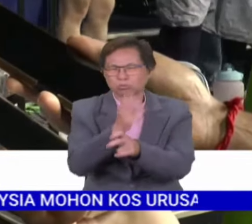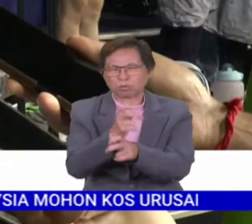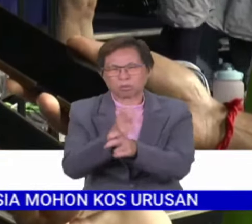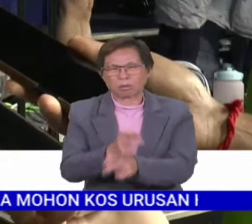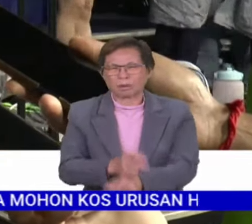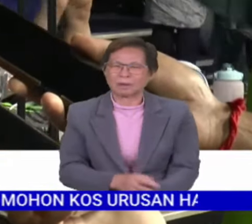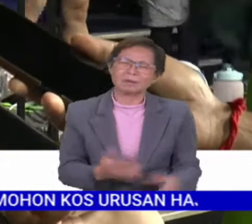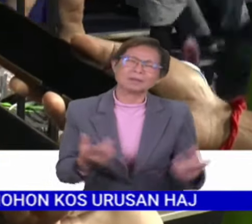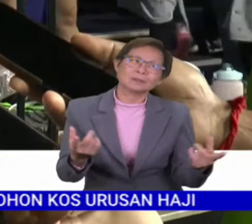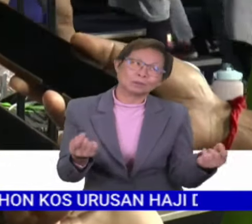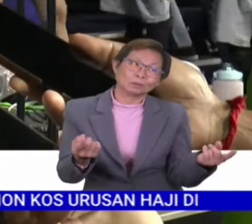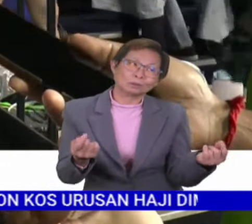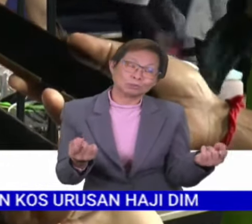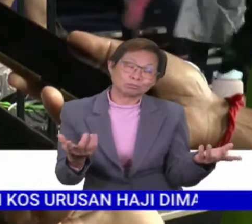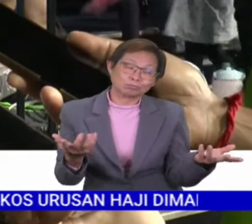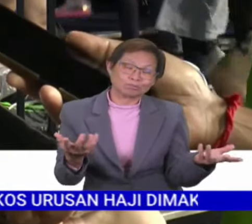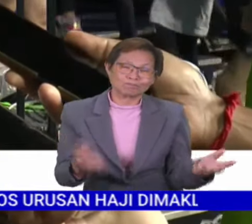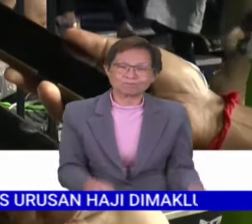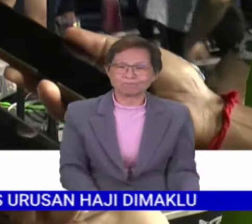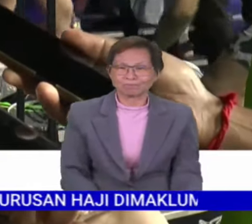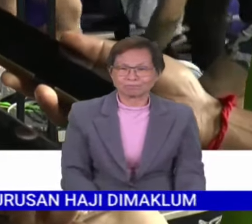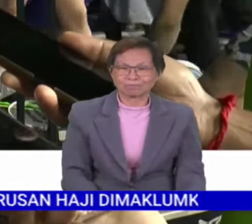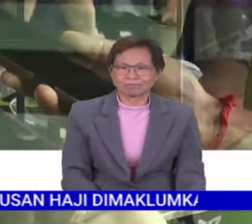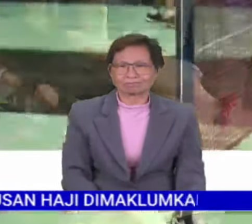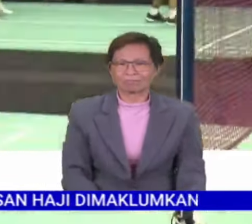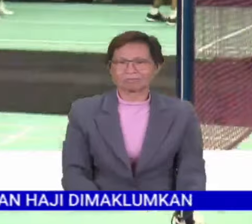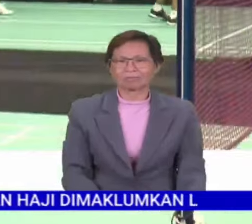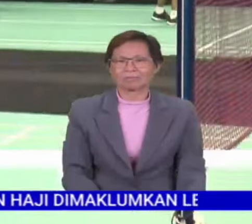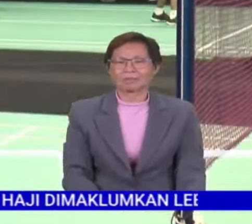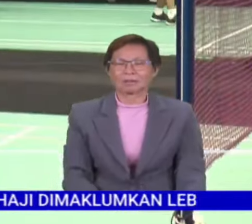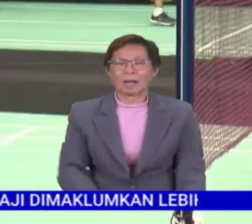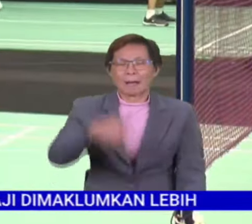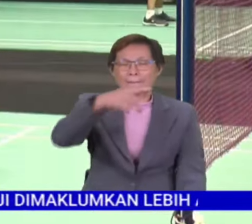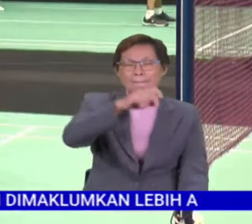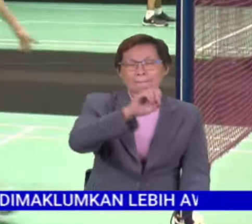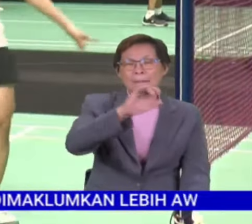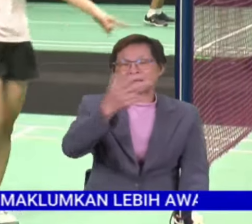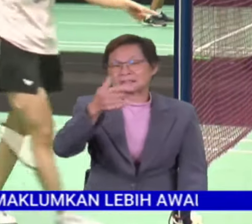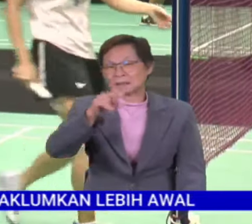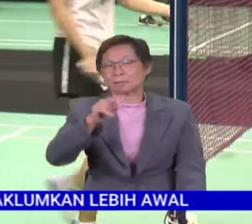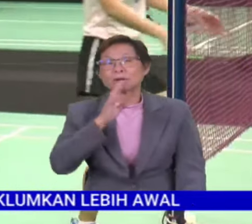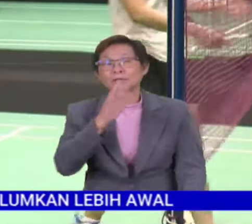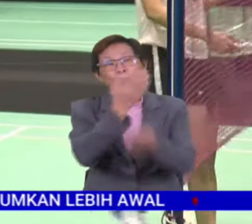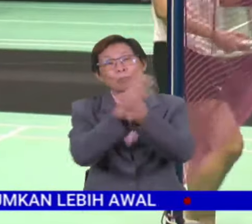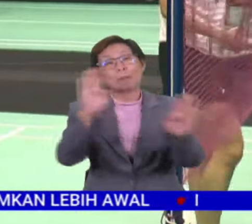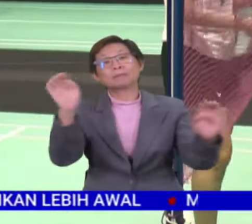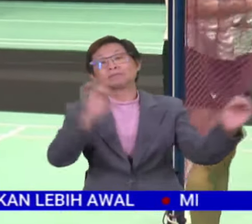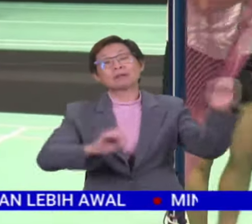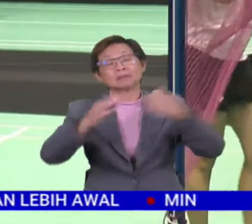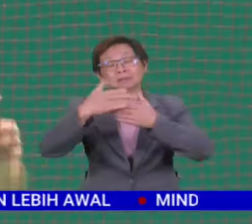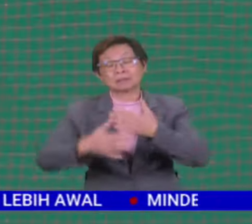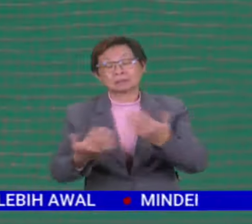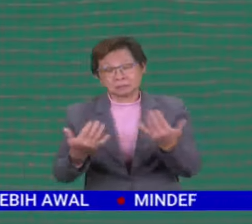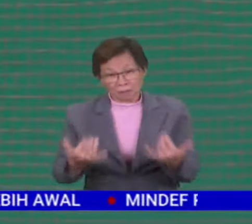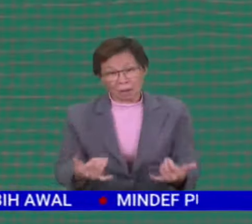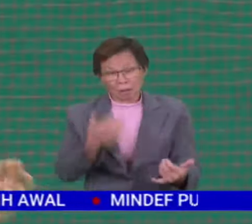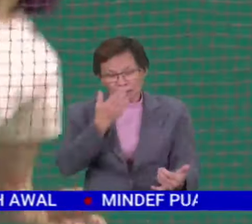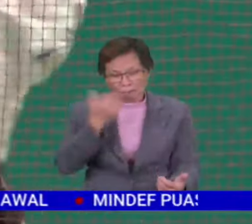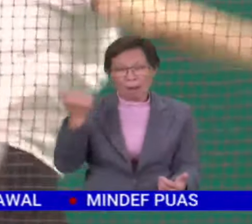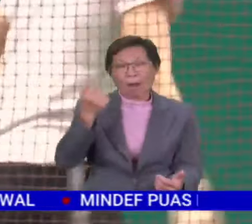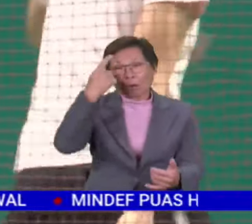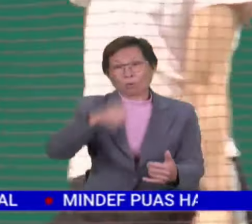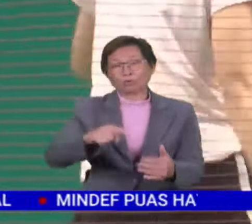boleh buat kan, so akan do our best lah. Dalam masa sama, Peijing berkata dia kini bebas kecederaan dan berada dalam keadaan